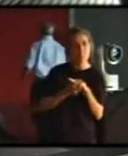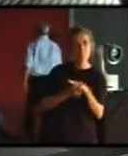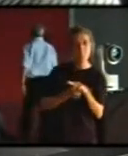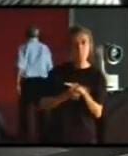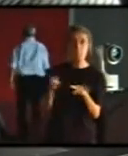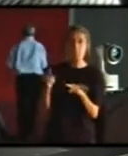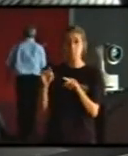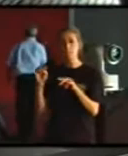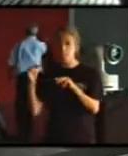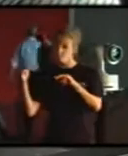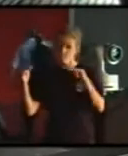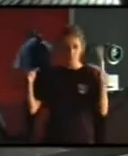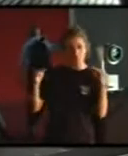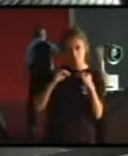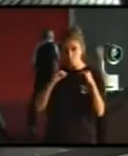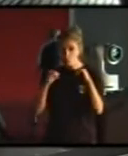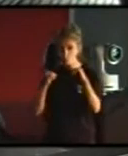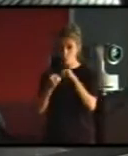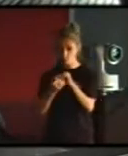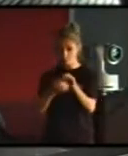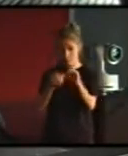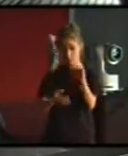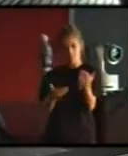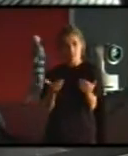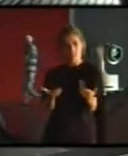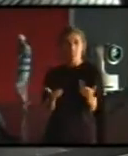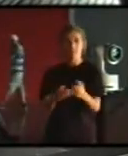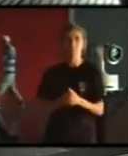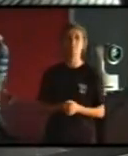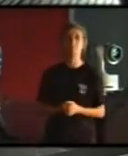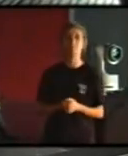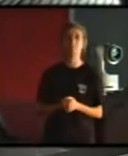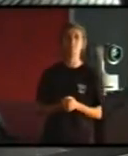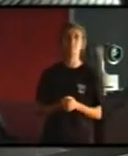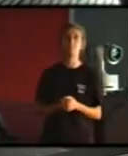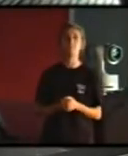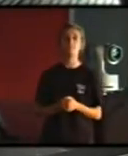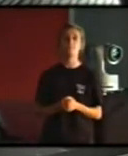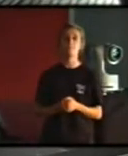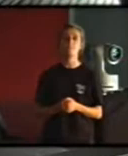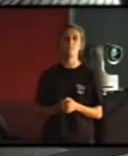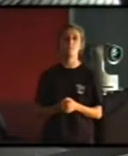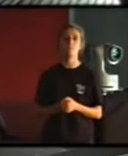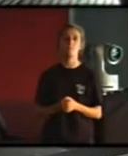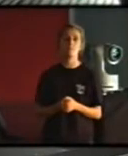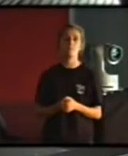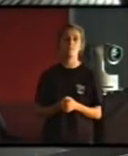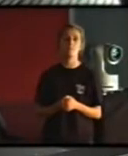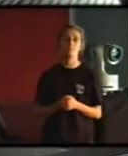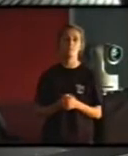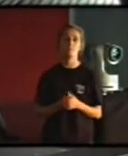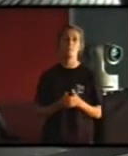vu partout un petit peu les résultats. Et maintenant, on peut dire que les héritiers du Palais des Larmes, donc la